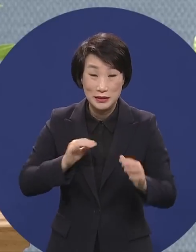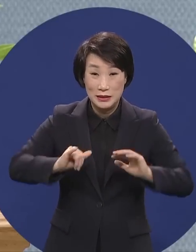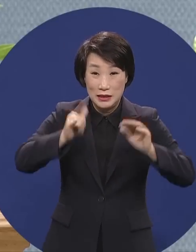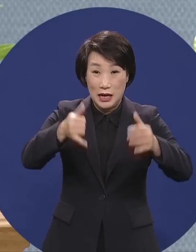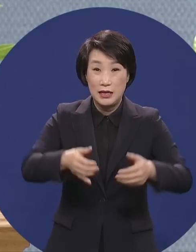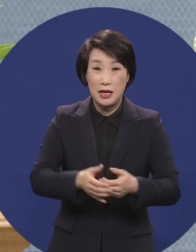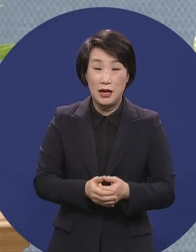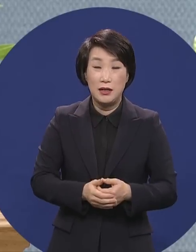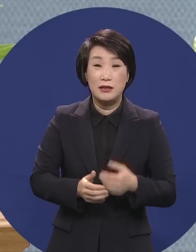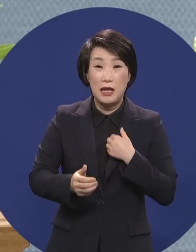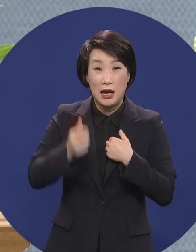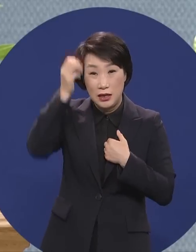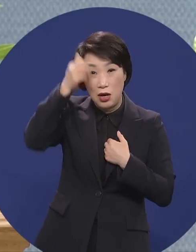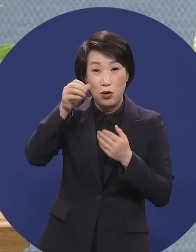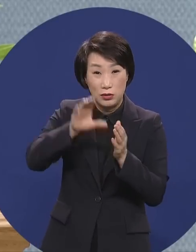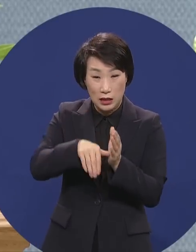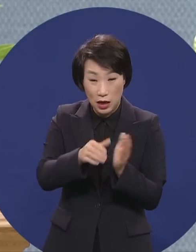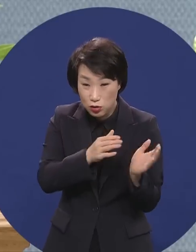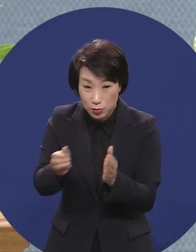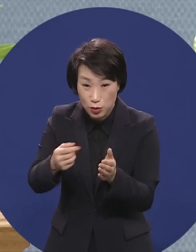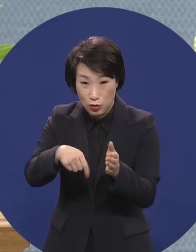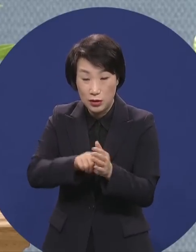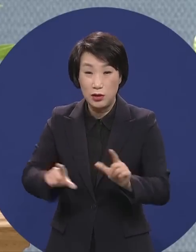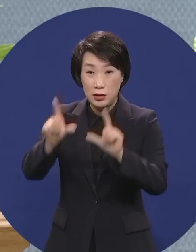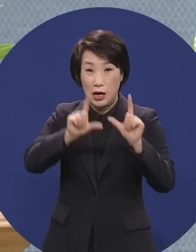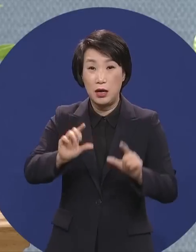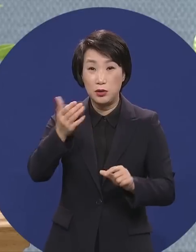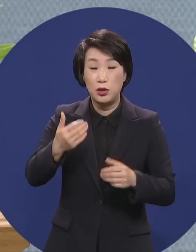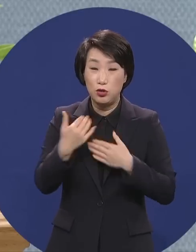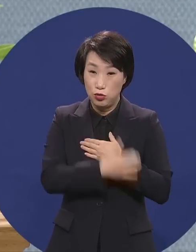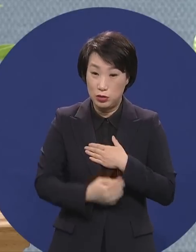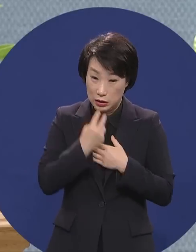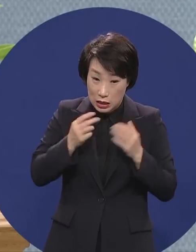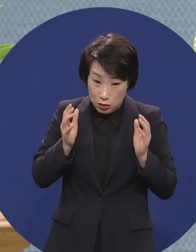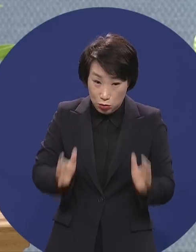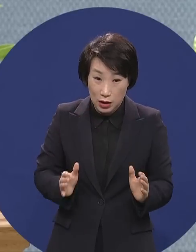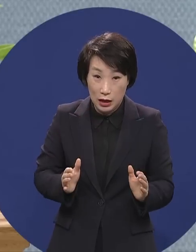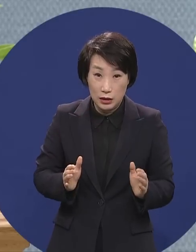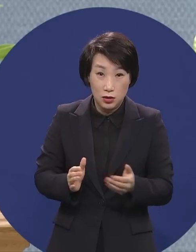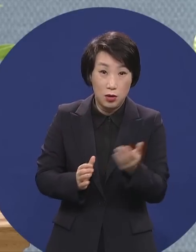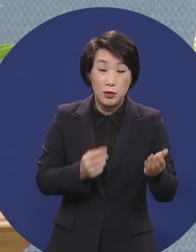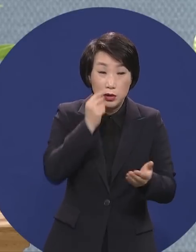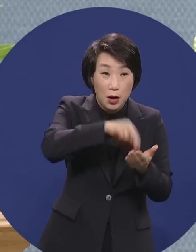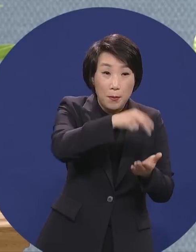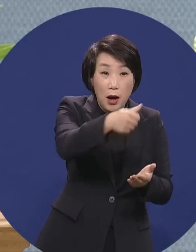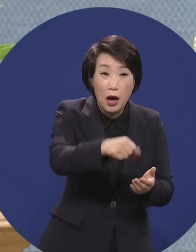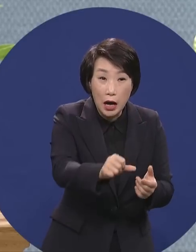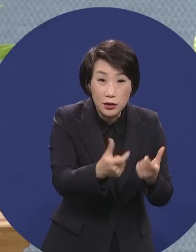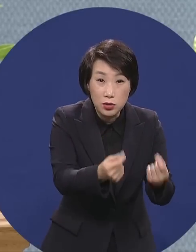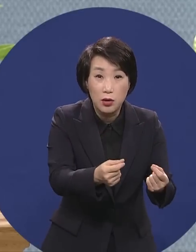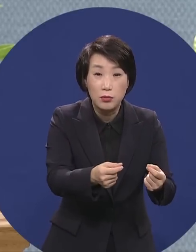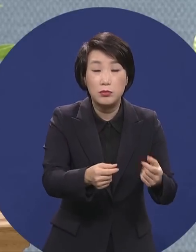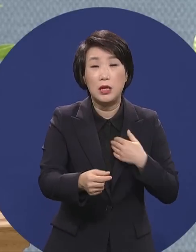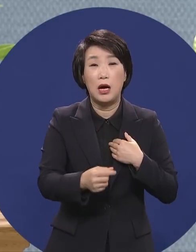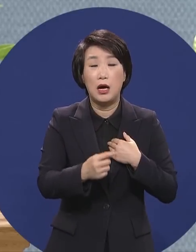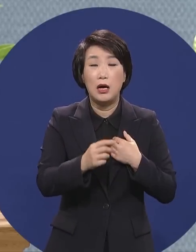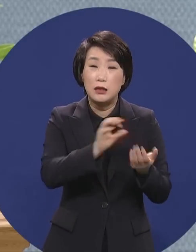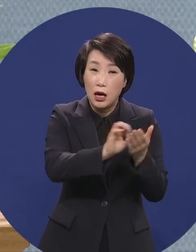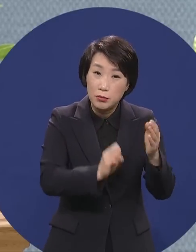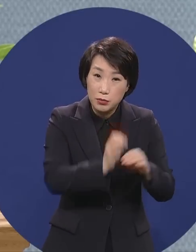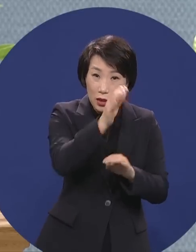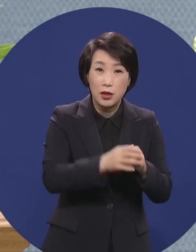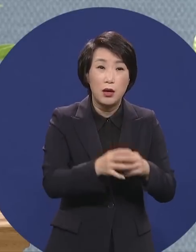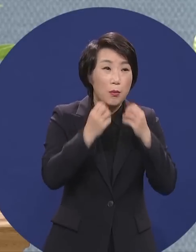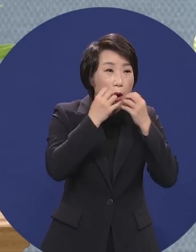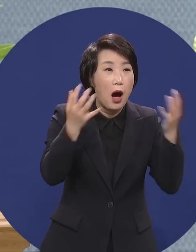세상에서 영혼의 때를 위해 살아야 할 육신의 때를 탕자와 같이 낭비 방탕할